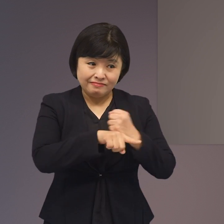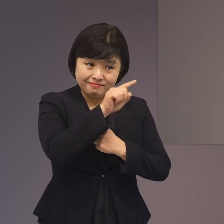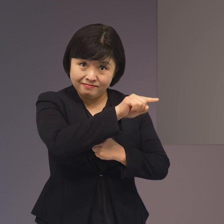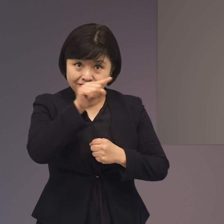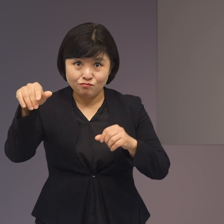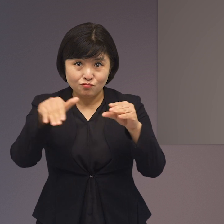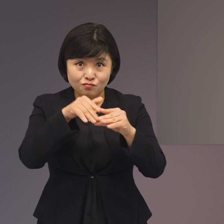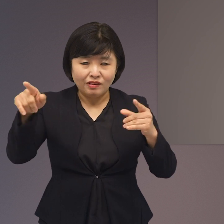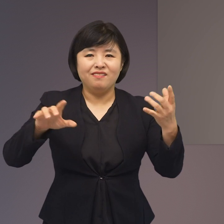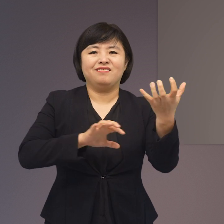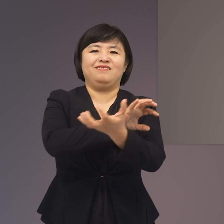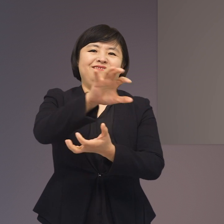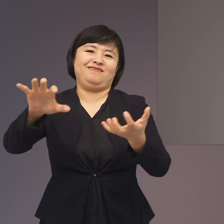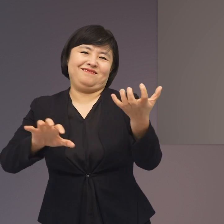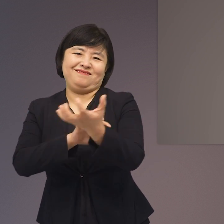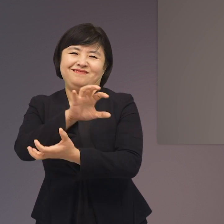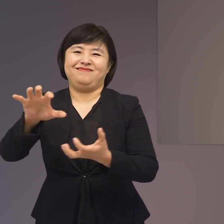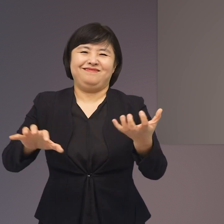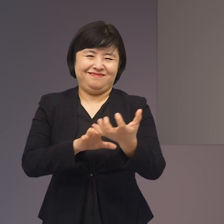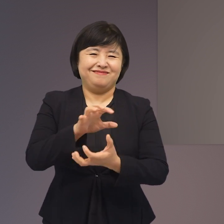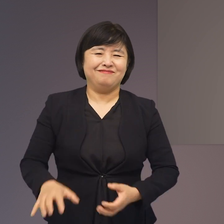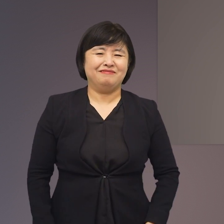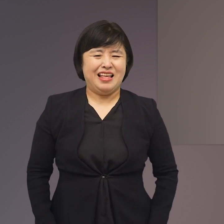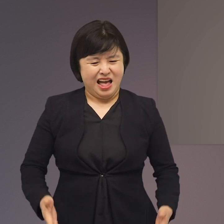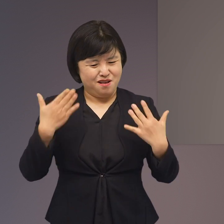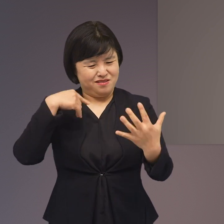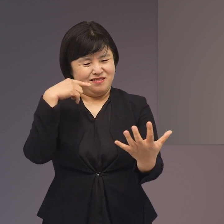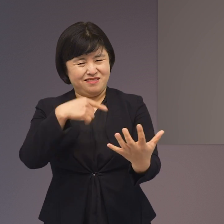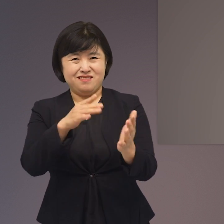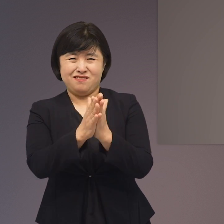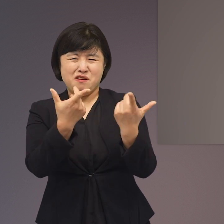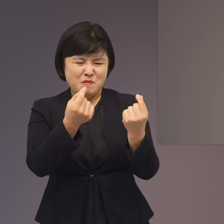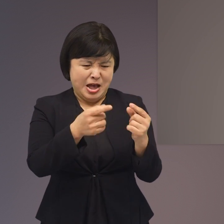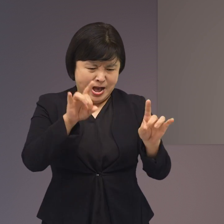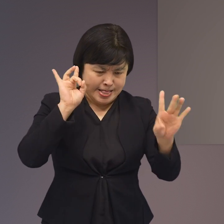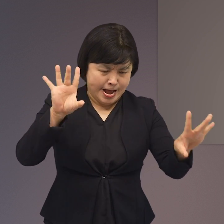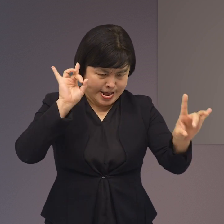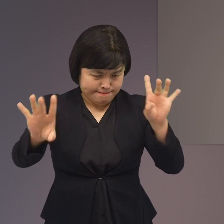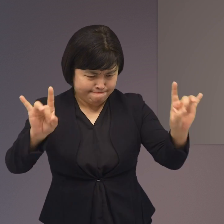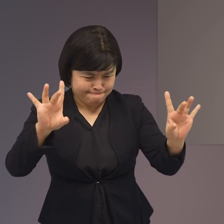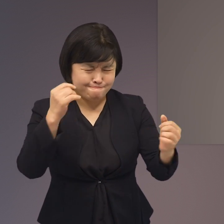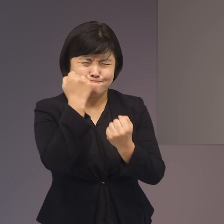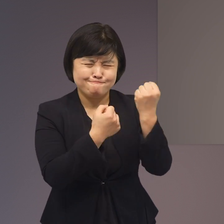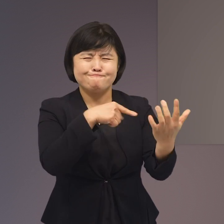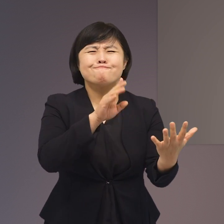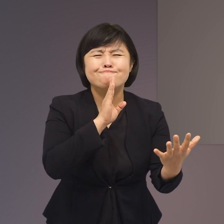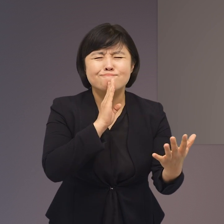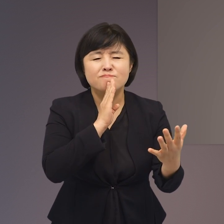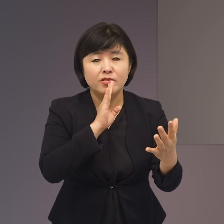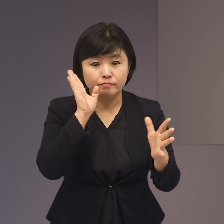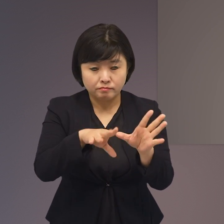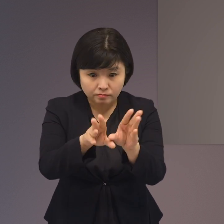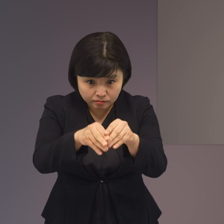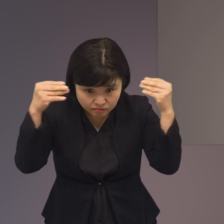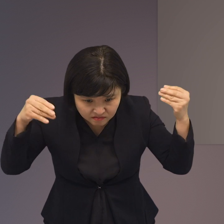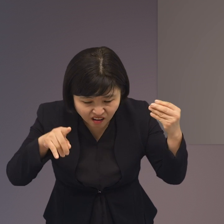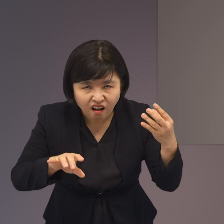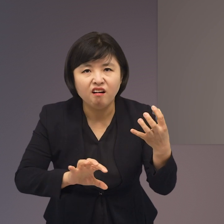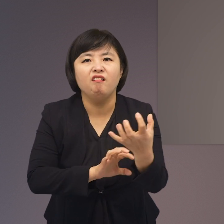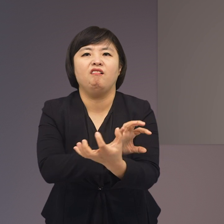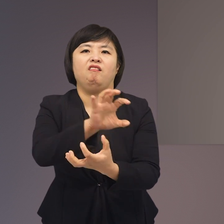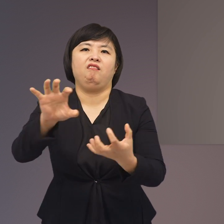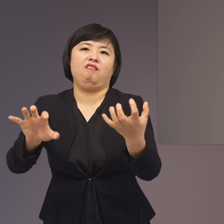여러 문화들은 관계를 맺습니다. 교과서가 각각의 전형을 가르친다면 실제 유물들은